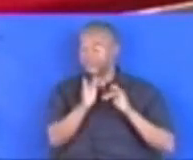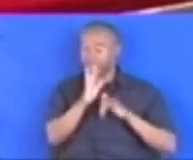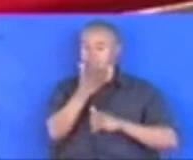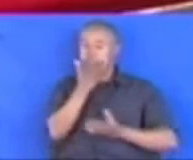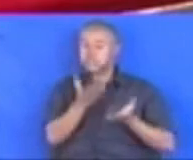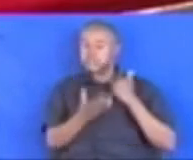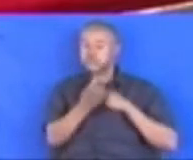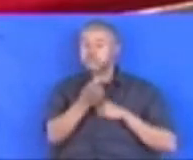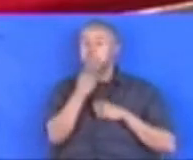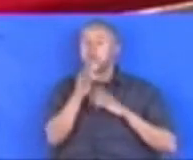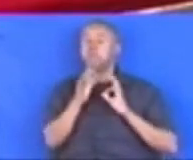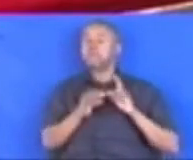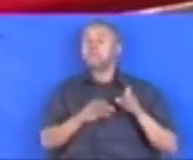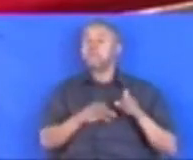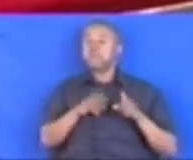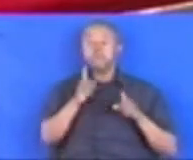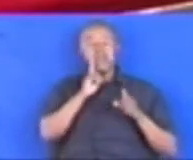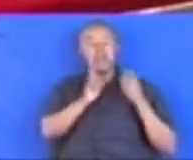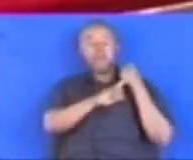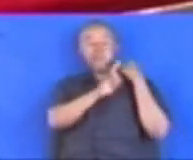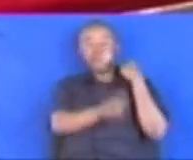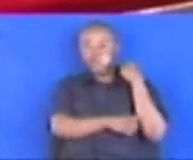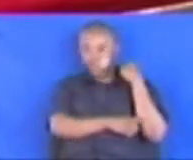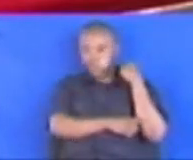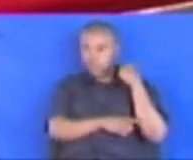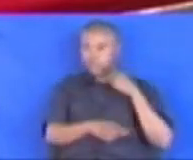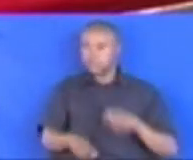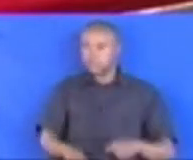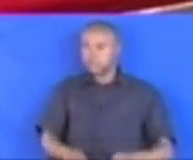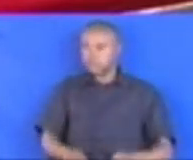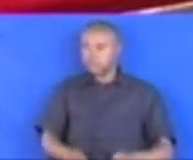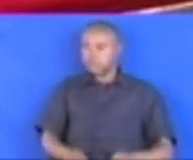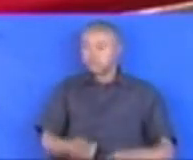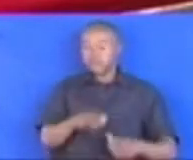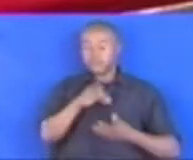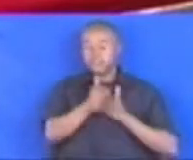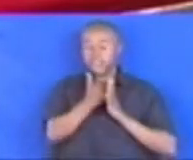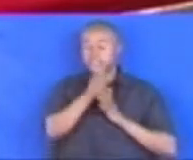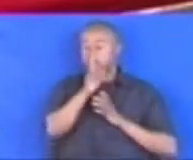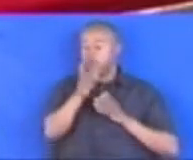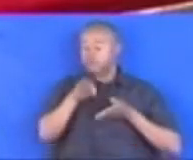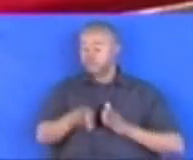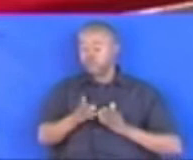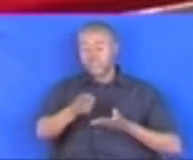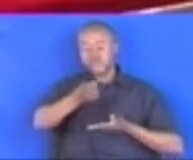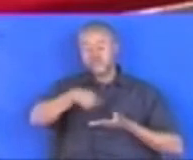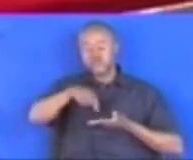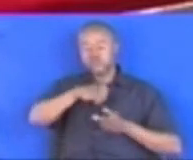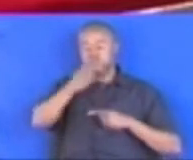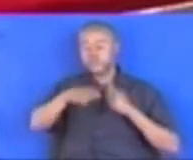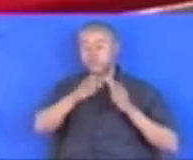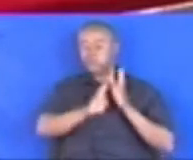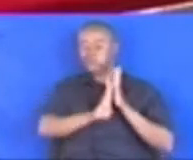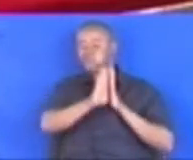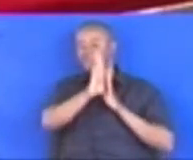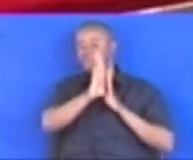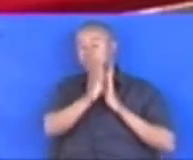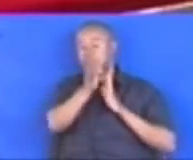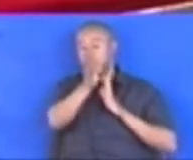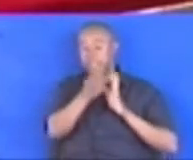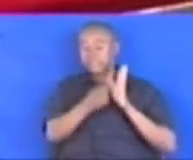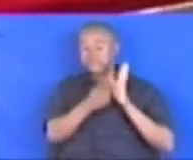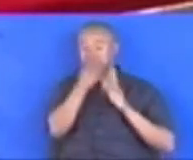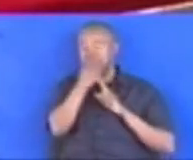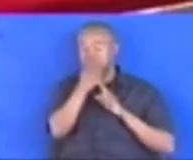walipata dawa zinazostahili mama mjamzito kuzipata. Idadi ya waliojifungulia kwenye vituo iliongezeka kutoka 63%